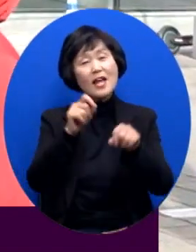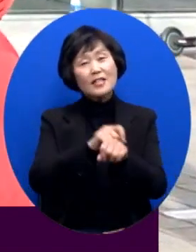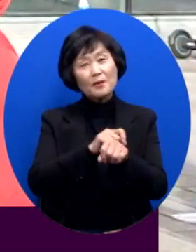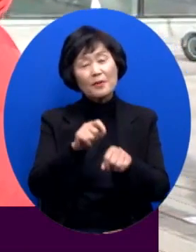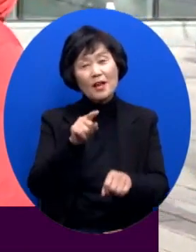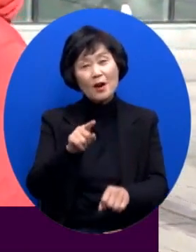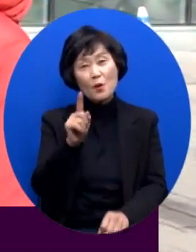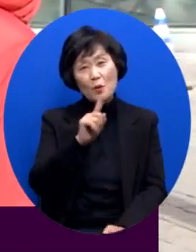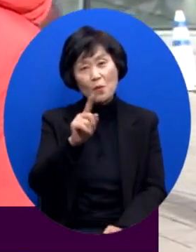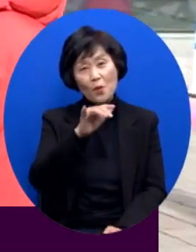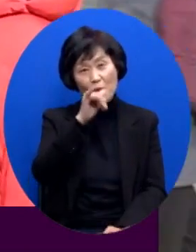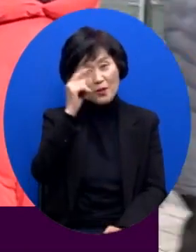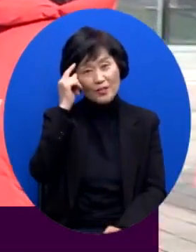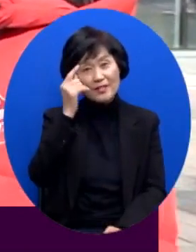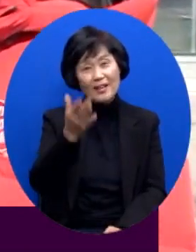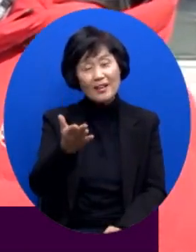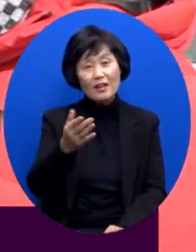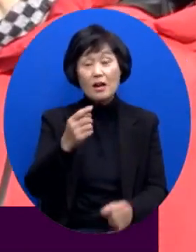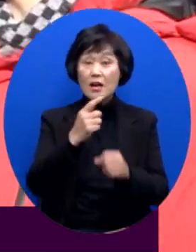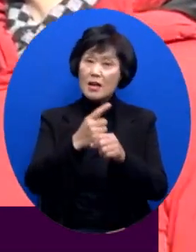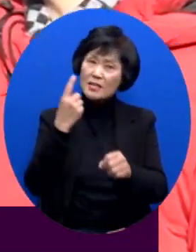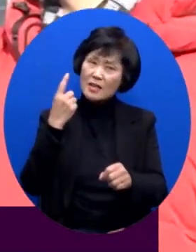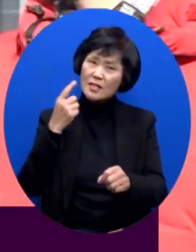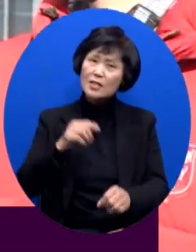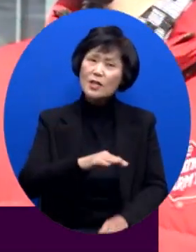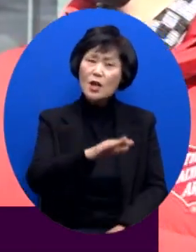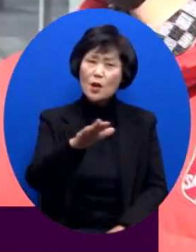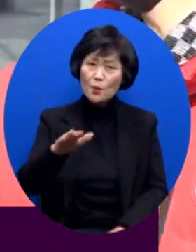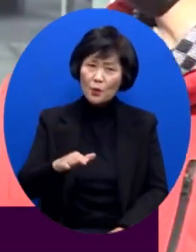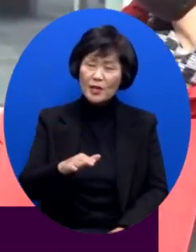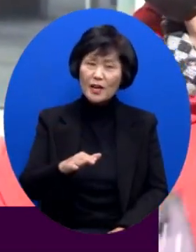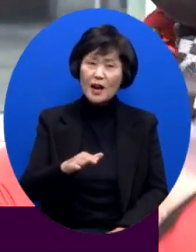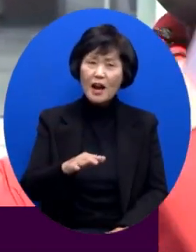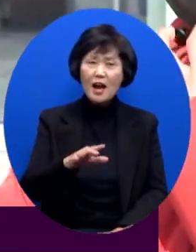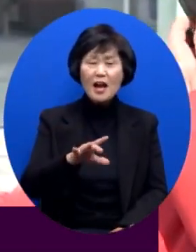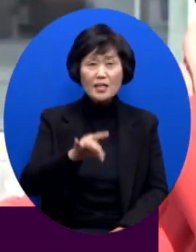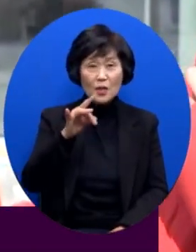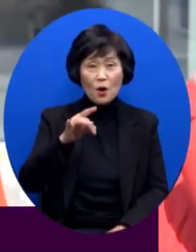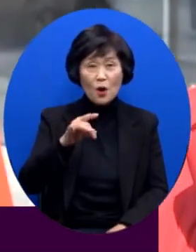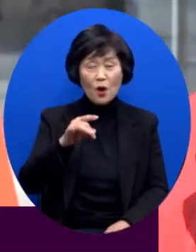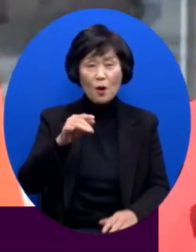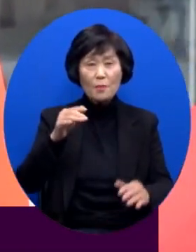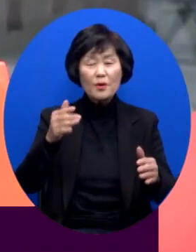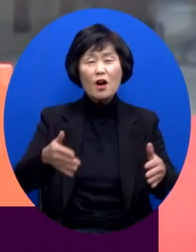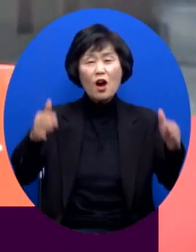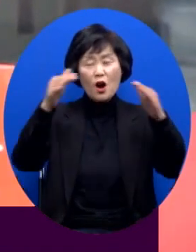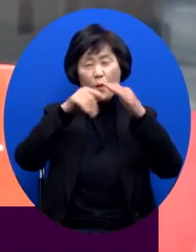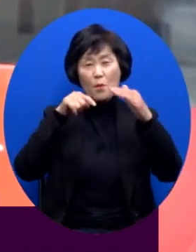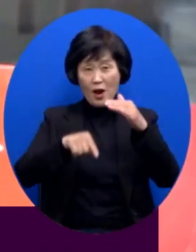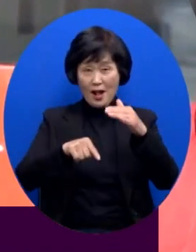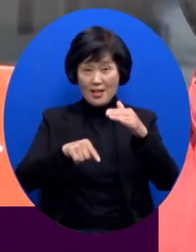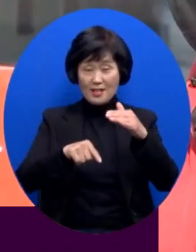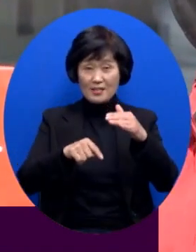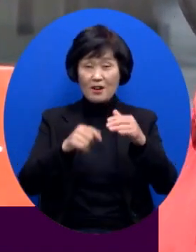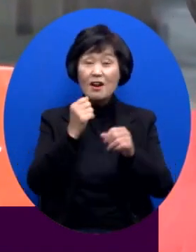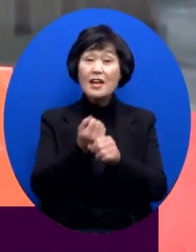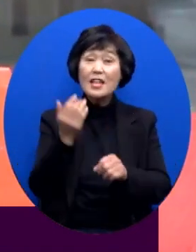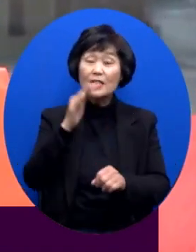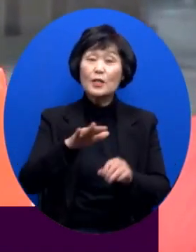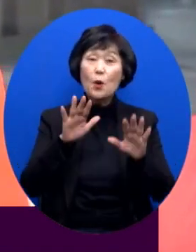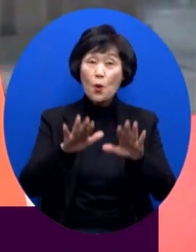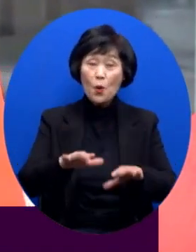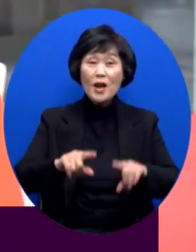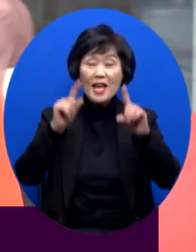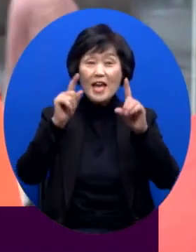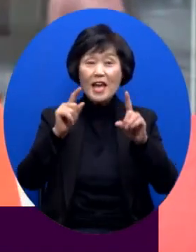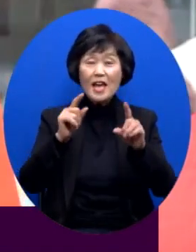있을까요? 작년에는 저희가 시종식을 처음으로 실내에서 했는데요. 우리는 위드 코로나에 맞춰서